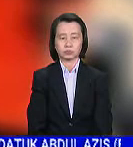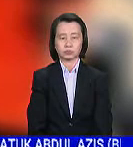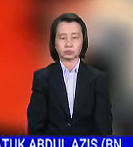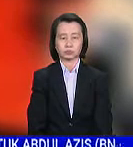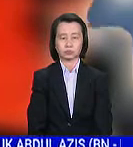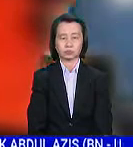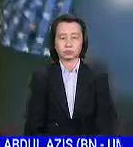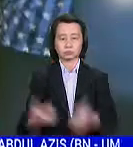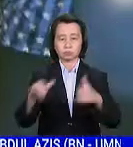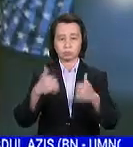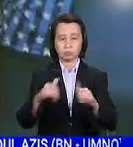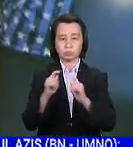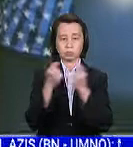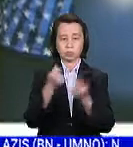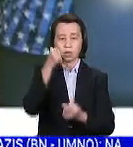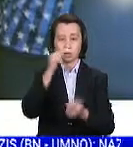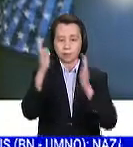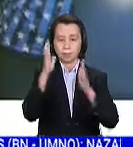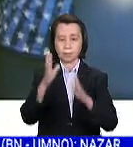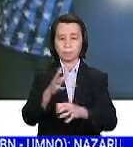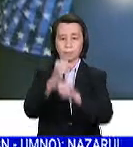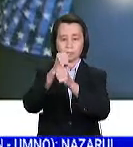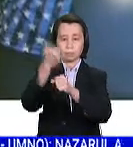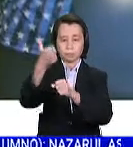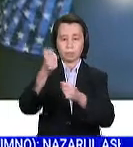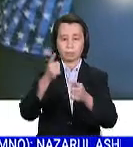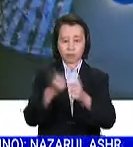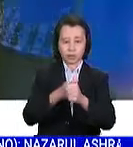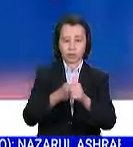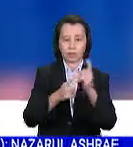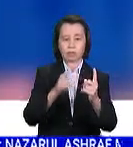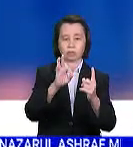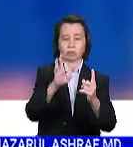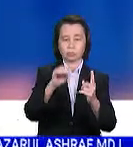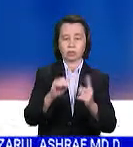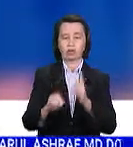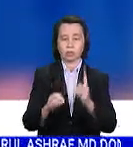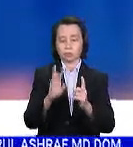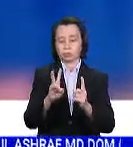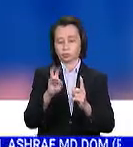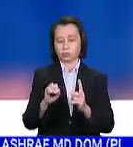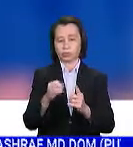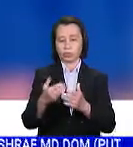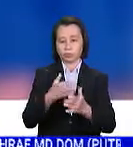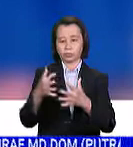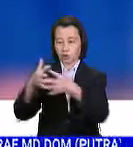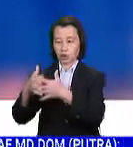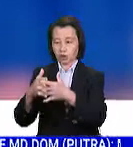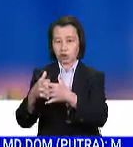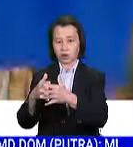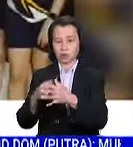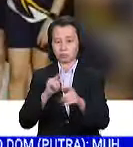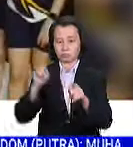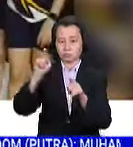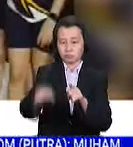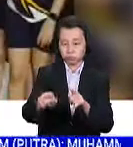Hai pada aksi tersebut sekuat wanita negara memenangi permainan pertama 190 170 sebelum memiliki Serikat bangkit